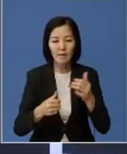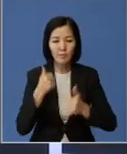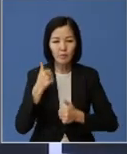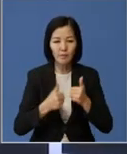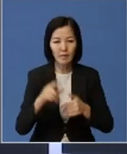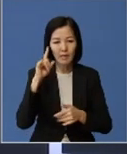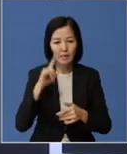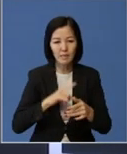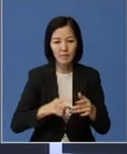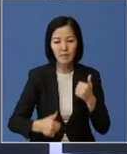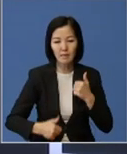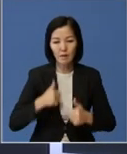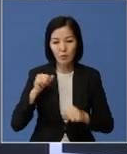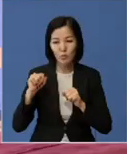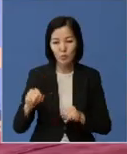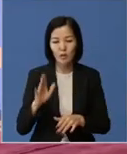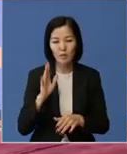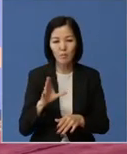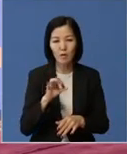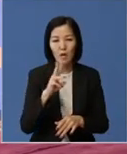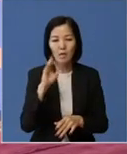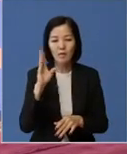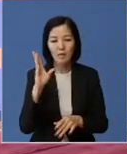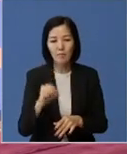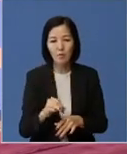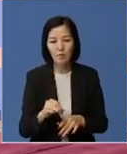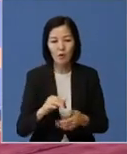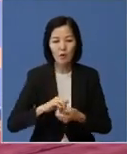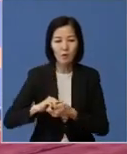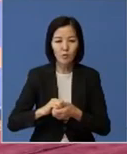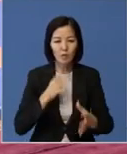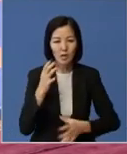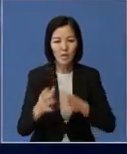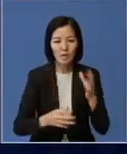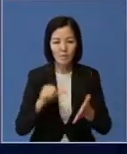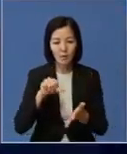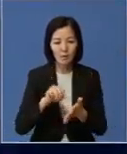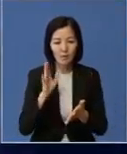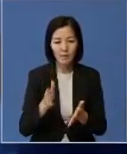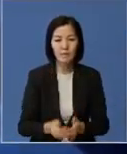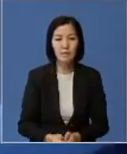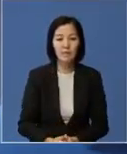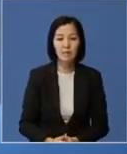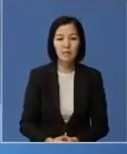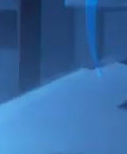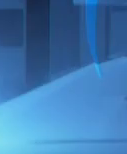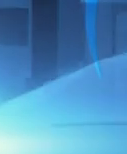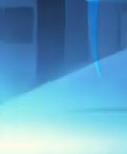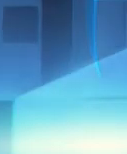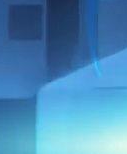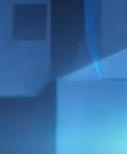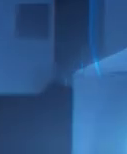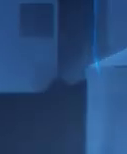ел намысын қорғайды. Енді бір тобы самбо күресінен жалауын желбірететін әлем біріншілігінде бақ сынамақ. Жарқын Нұрланұлы, Ержан Дүйсенов, Жетісу